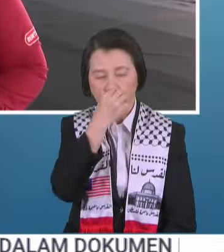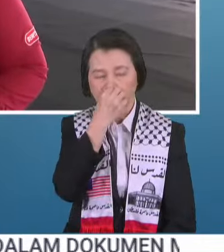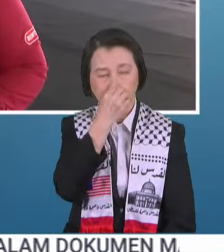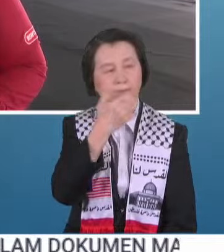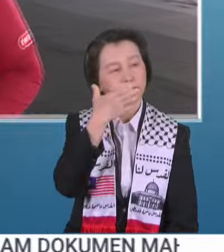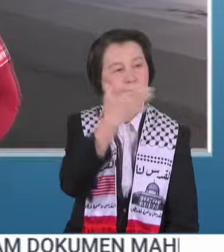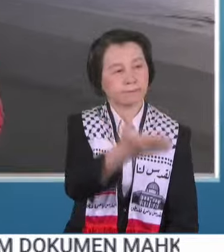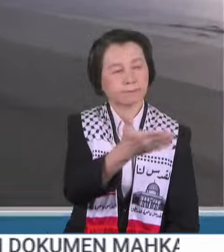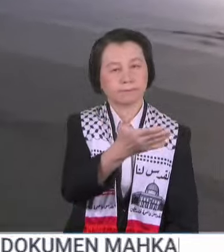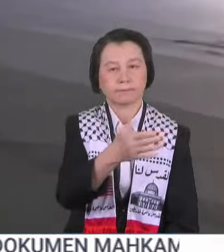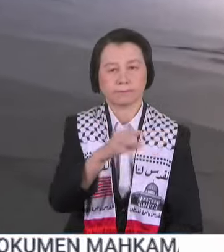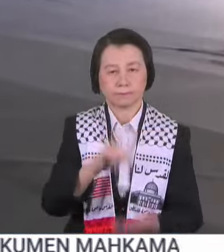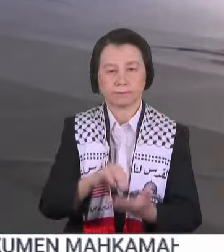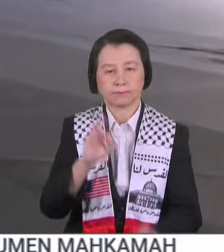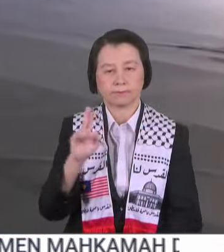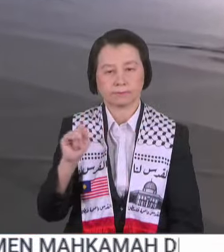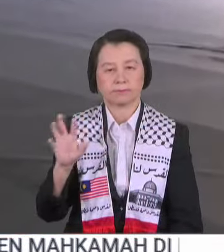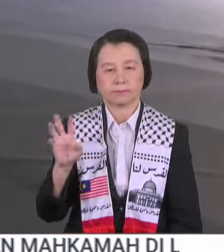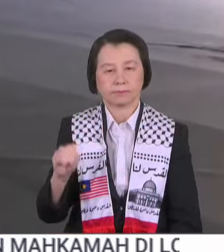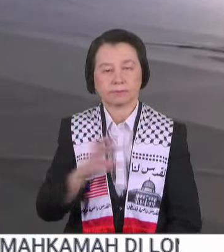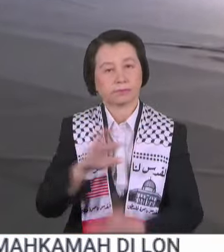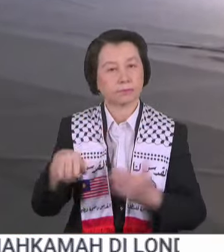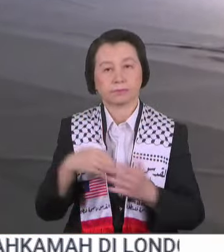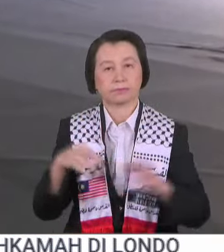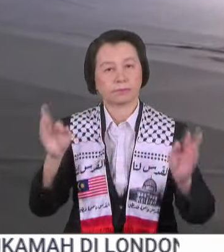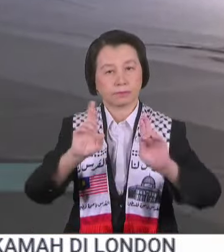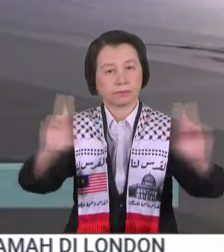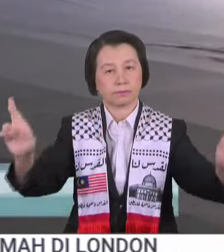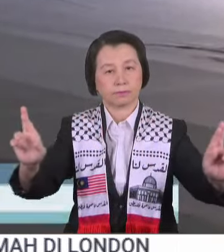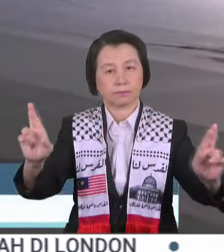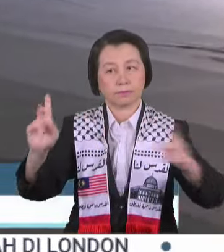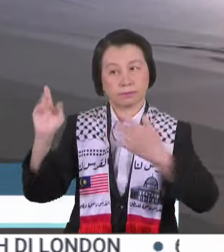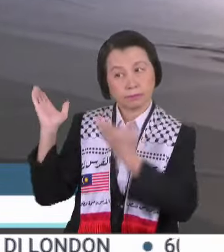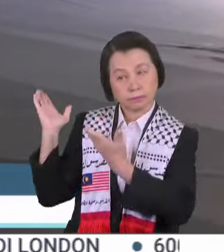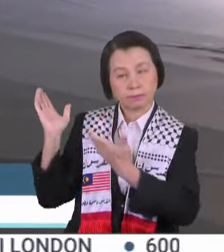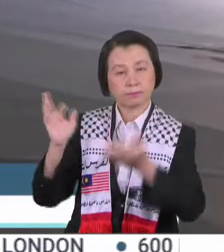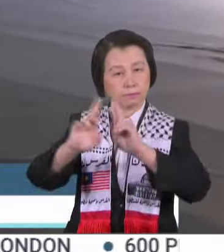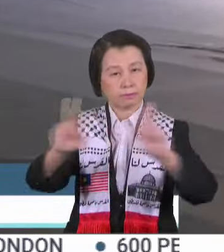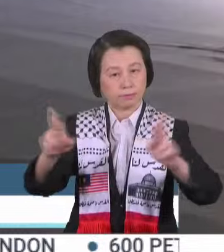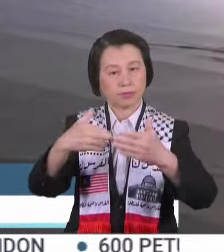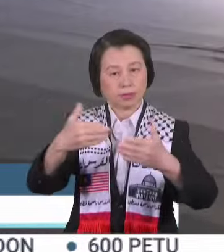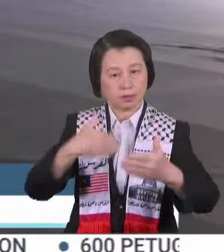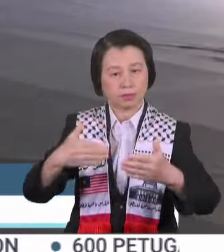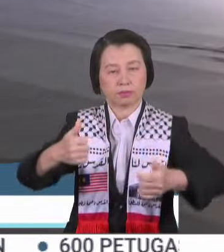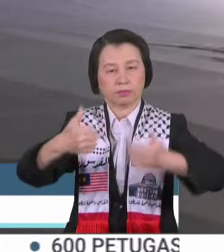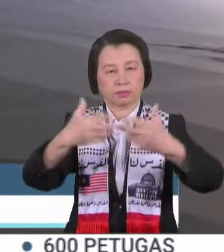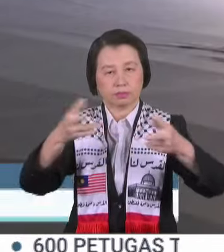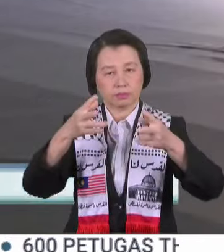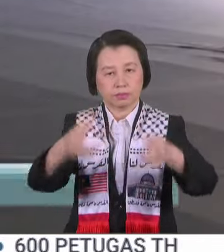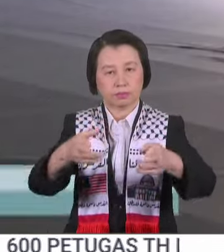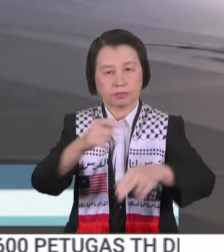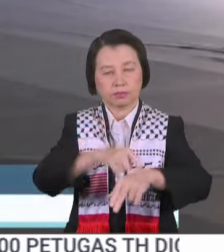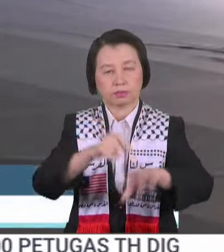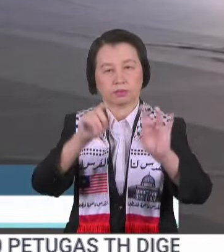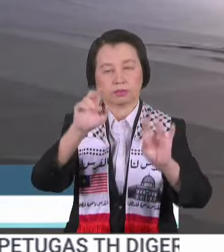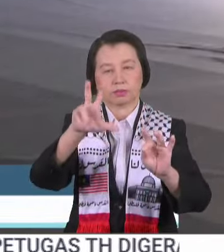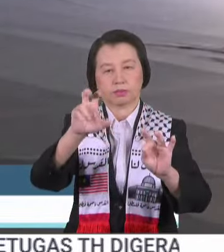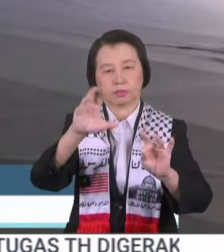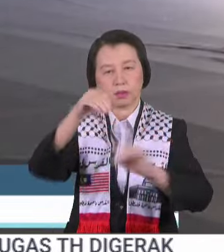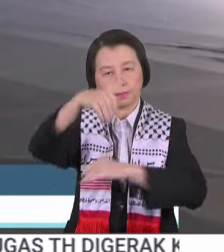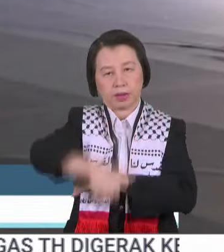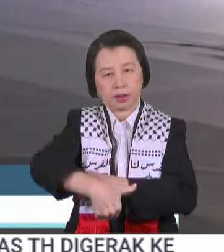Terima kasih rakan tugas di Angkasa Puri. Segala persiapan dipastikan siap semuanya sebelum menjelang perasmian kira-kira 8:30 malam